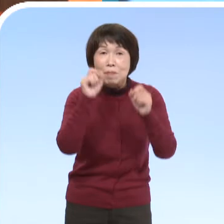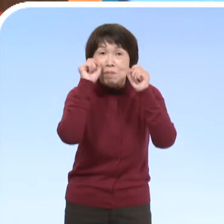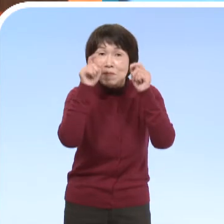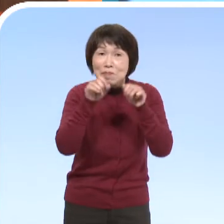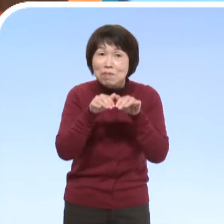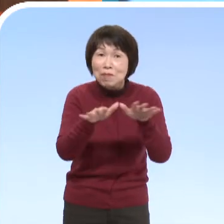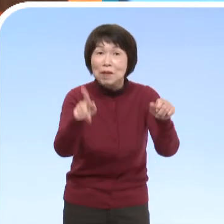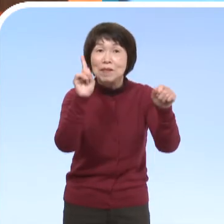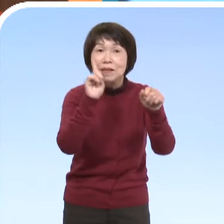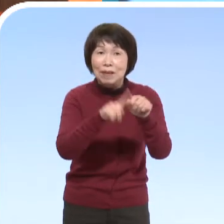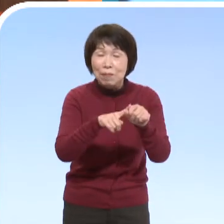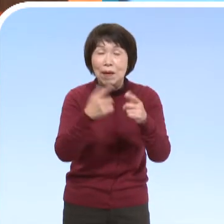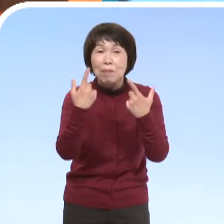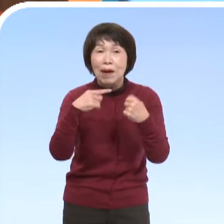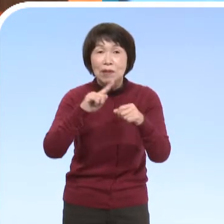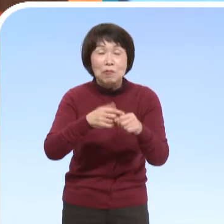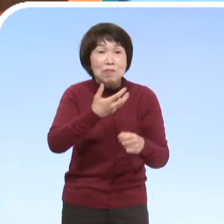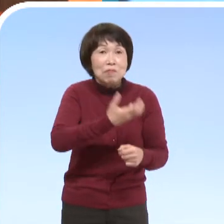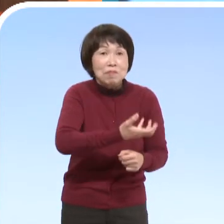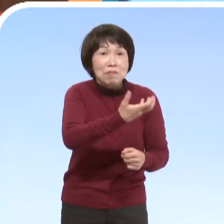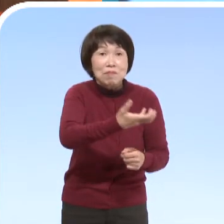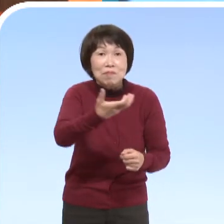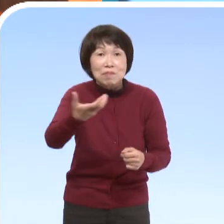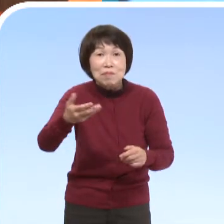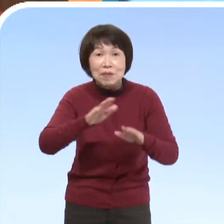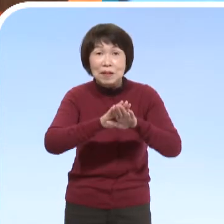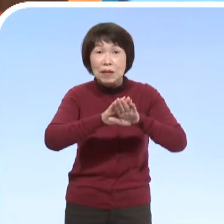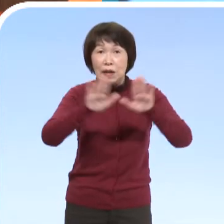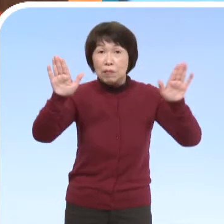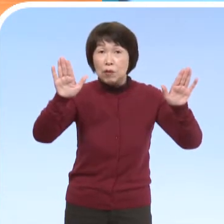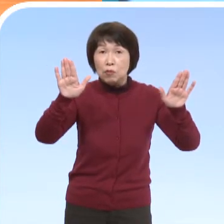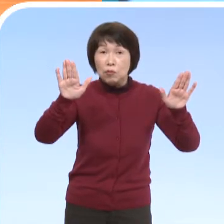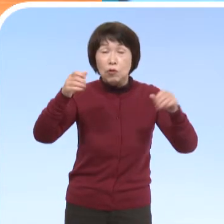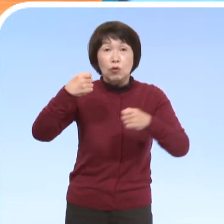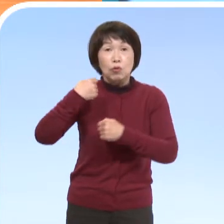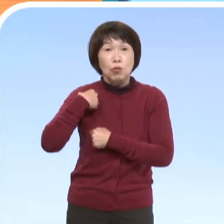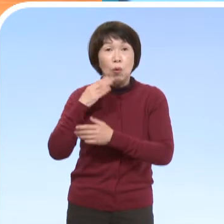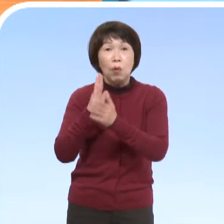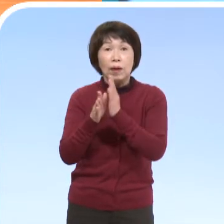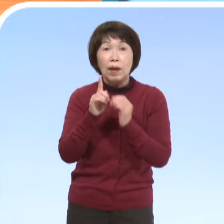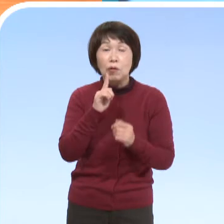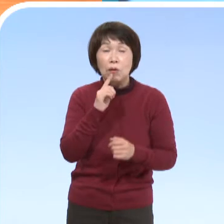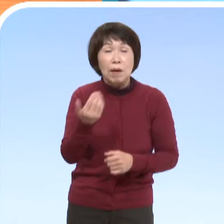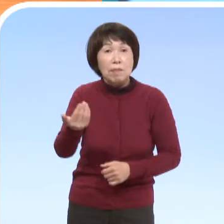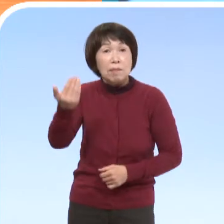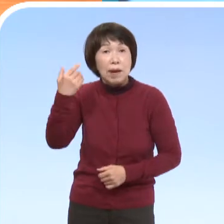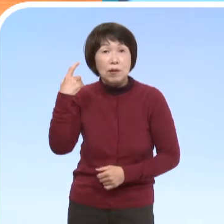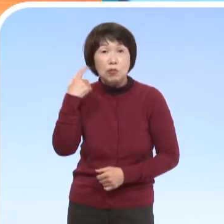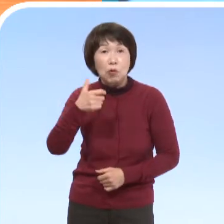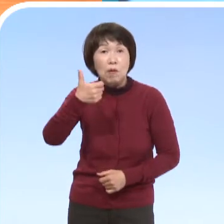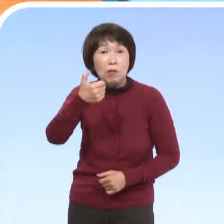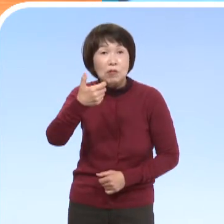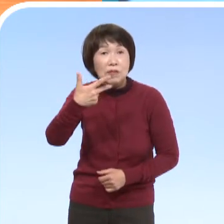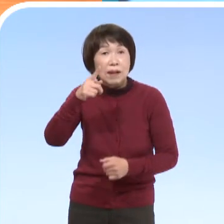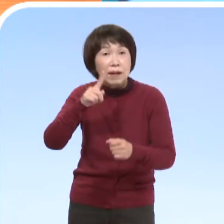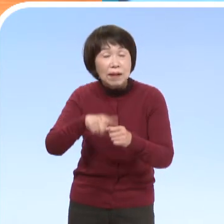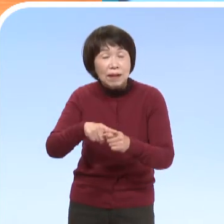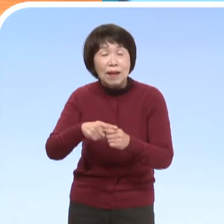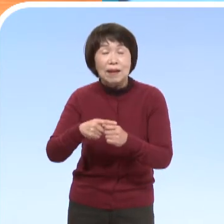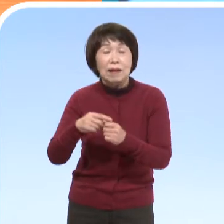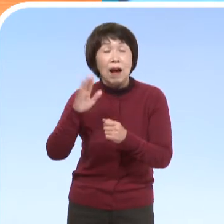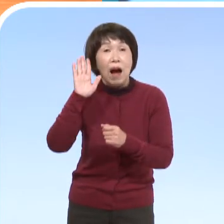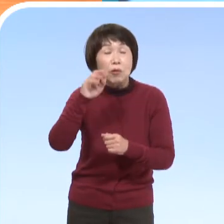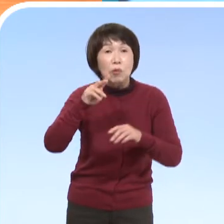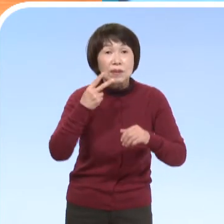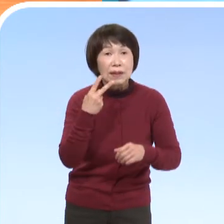兵庫県での開催は昭和57年以来2回目です。 先月大会を盛り上げるため1